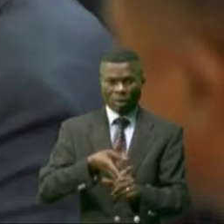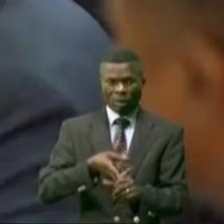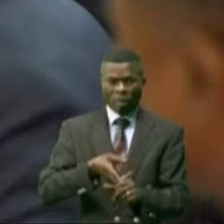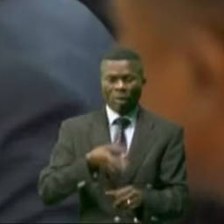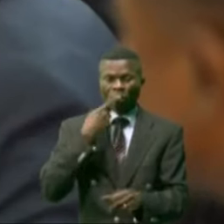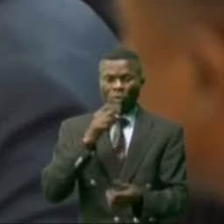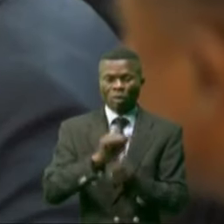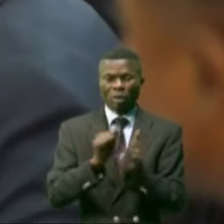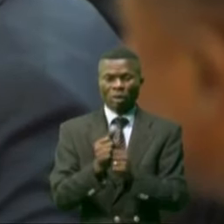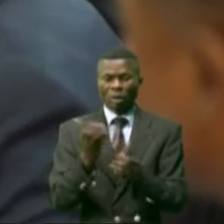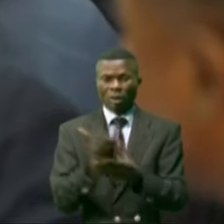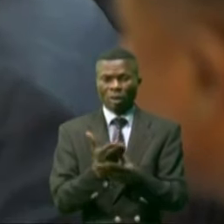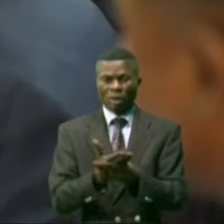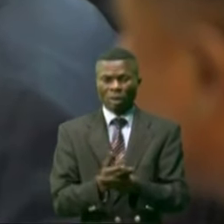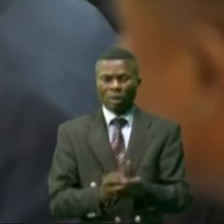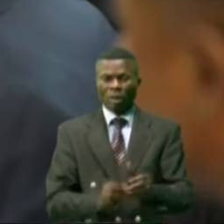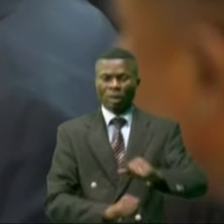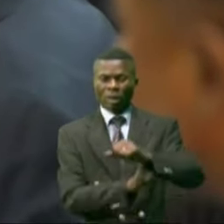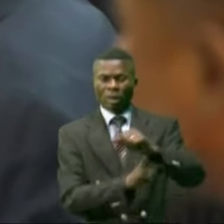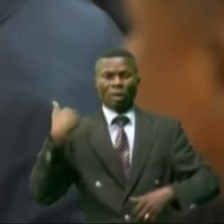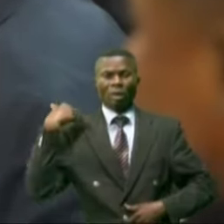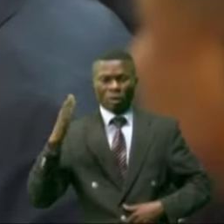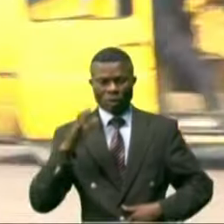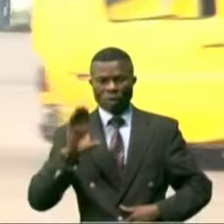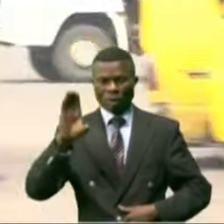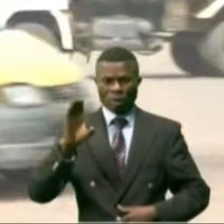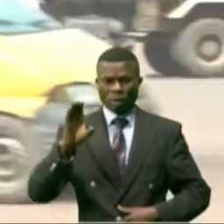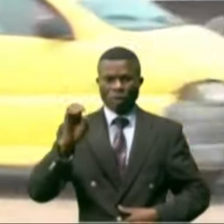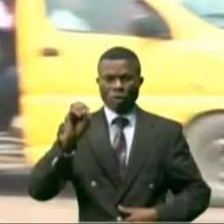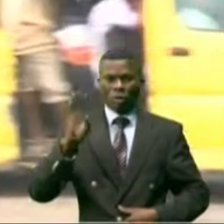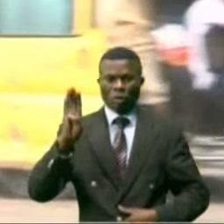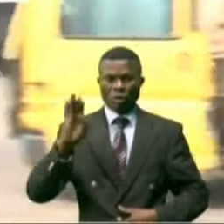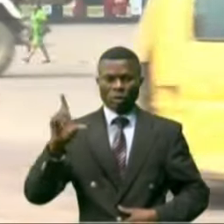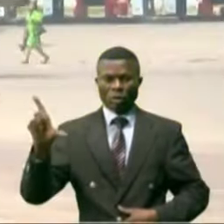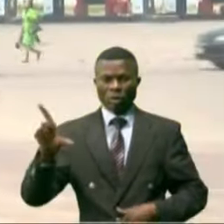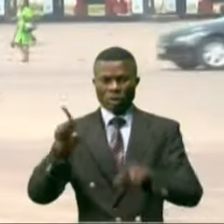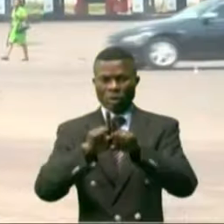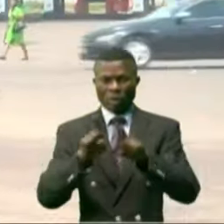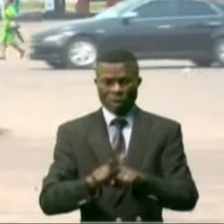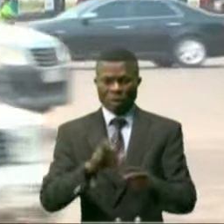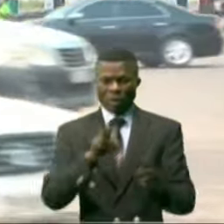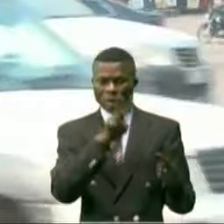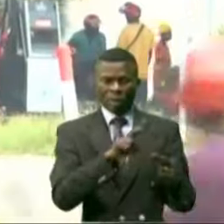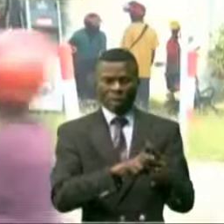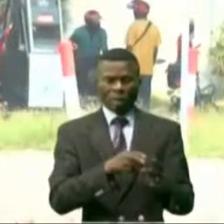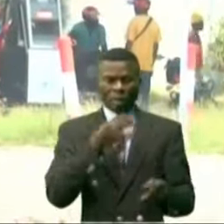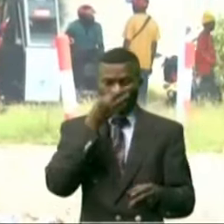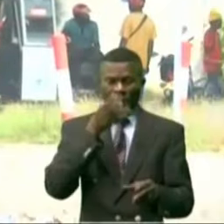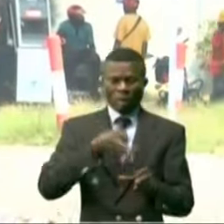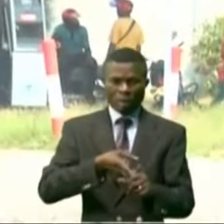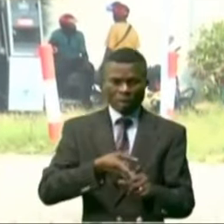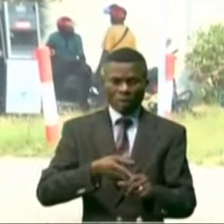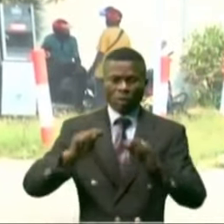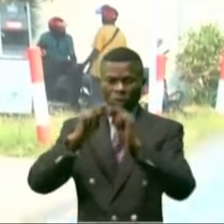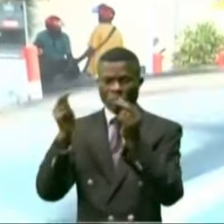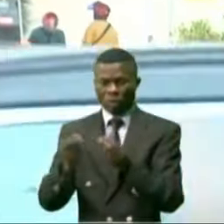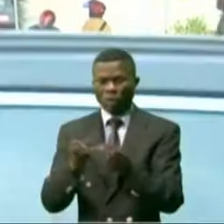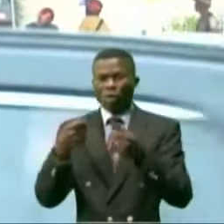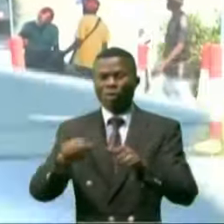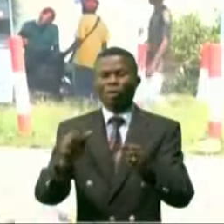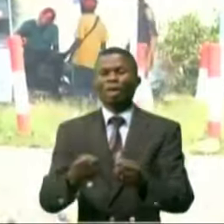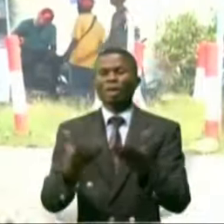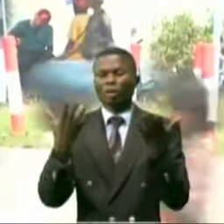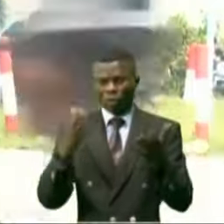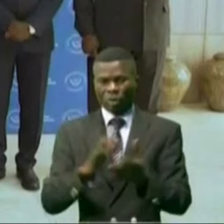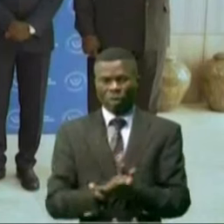les dossiers de l'appui de l'État à Kobil et à Sounaïdro, ainsi qu'à l'approvisionnement du carburant et à la structure des prix. Nous